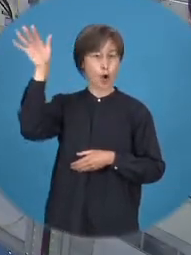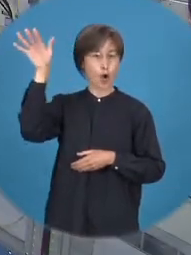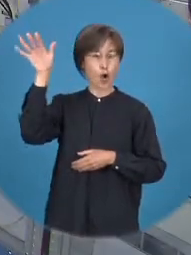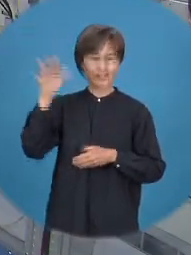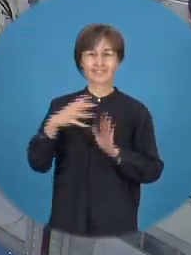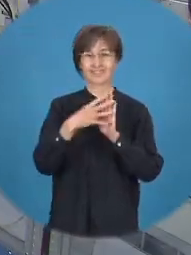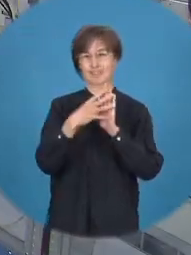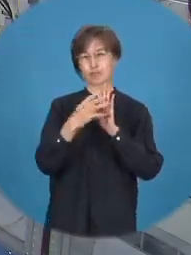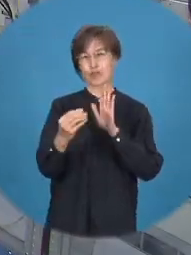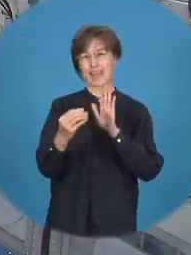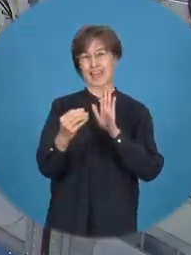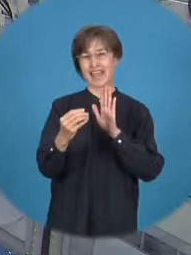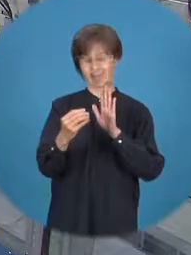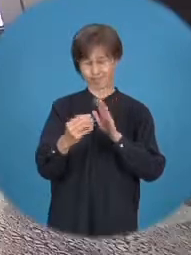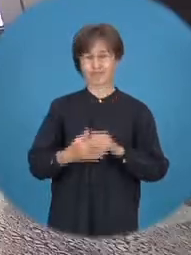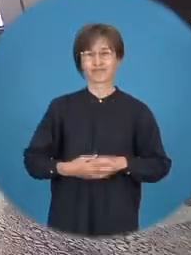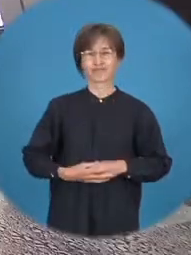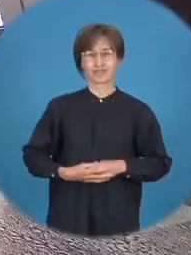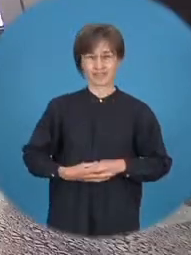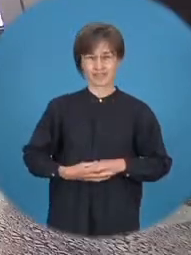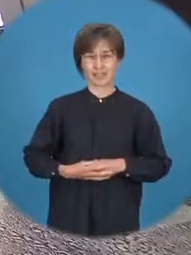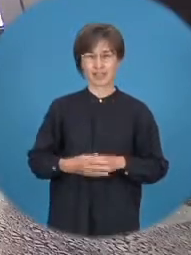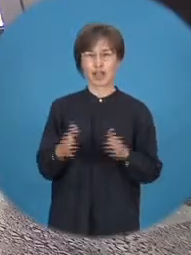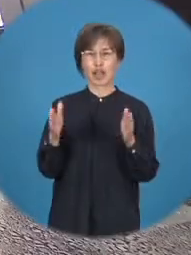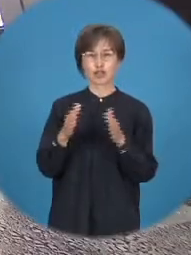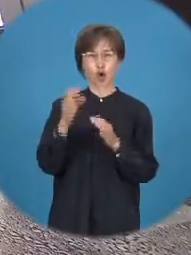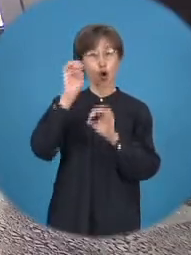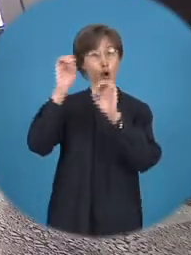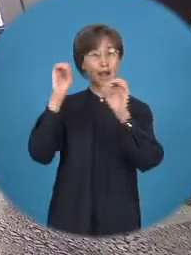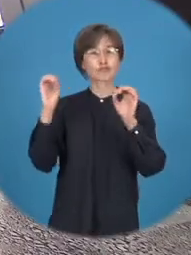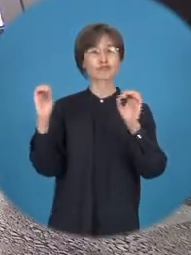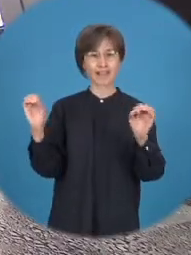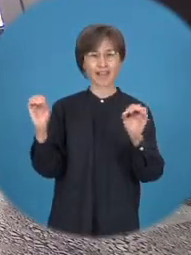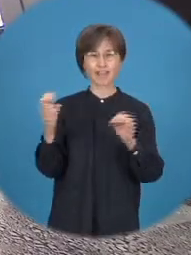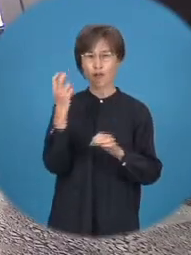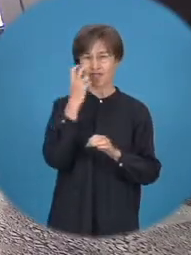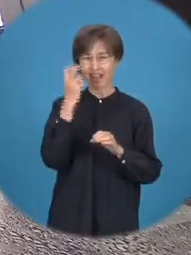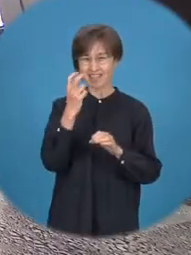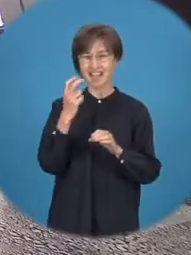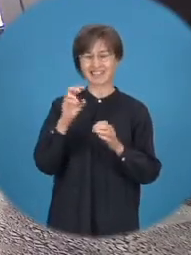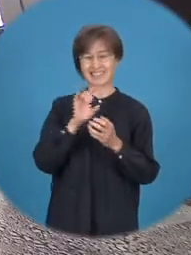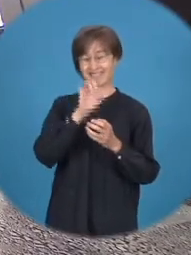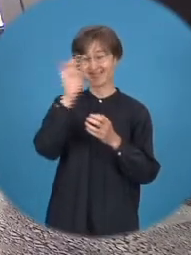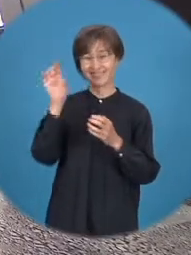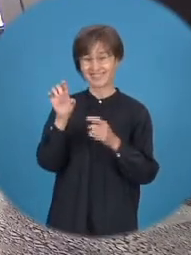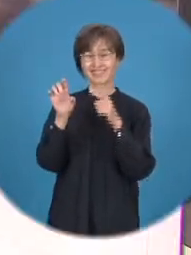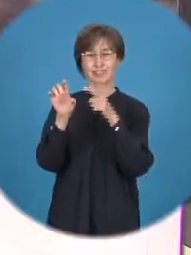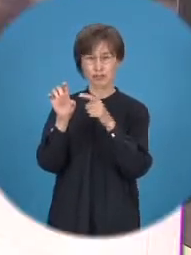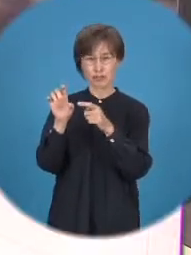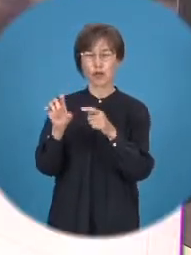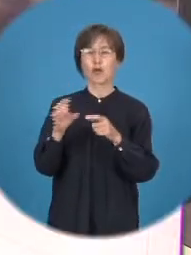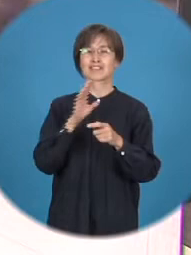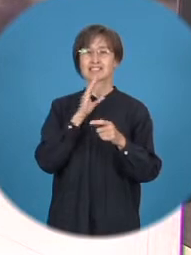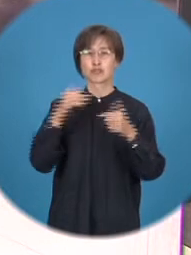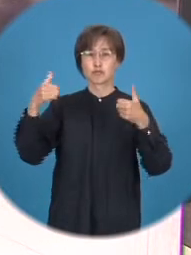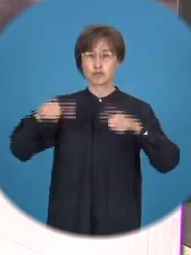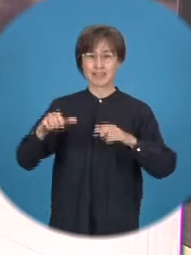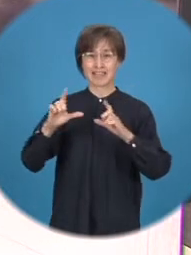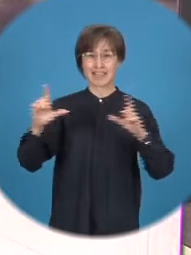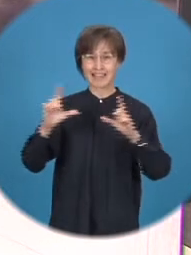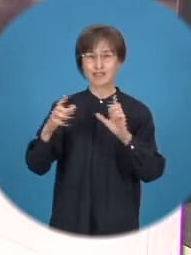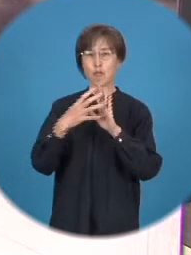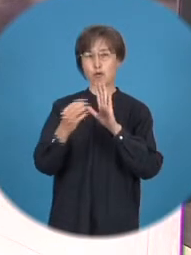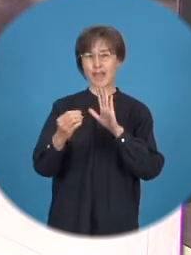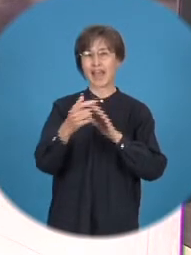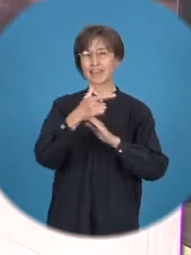実物大模型や、小惑星探査機はやぶさ2の実物大模型など、スケールの大きい展示物